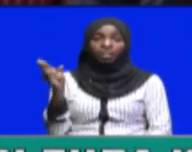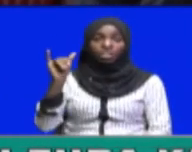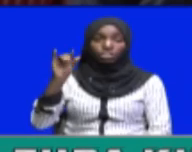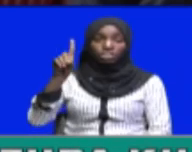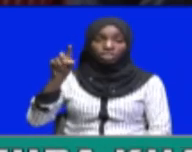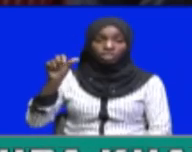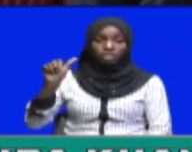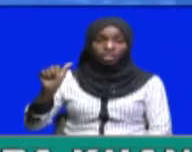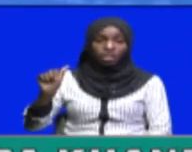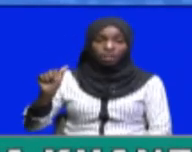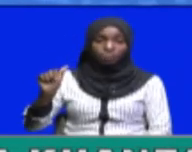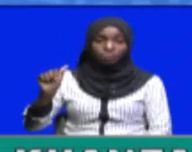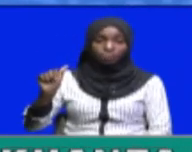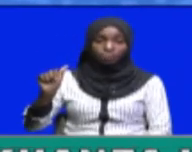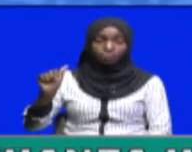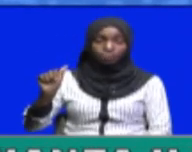pili wa rais wa Zanzibar.